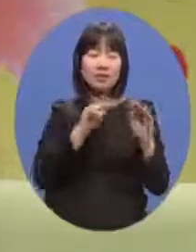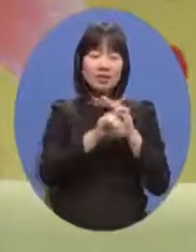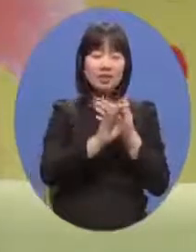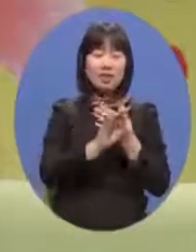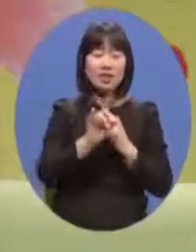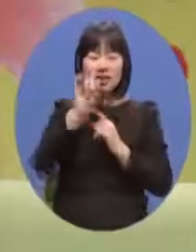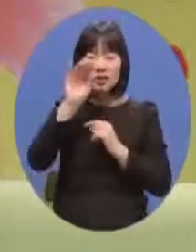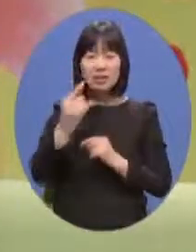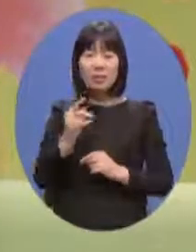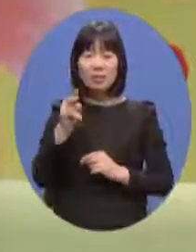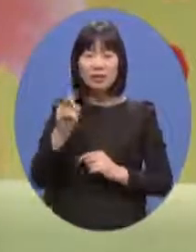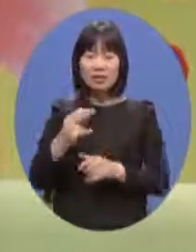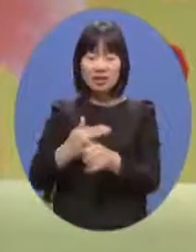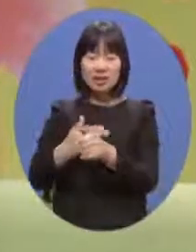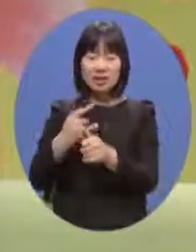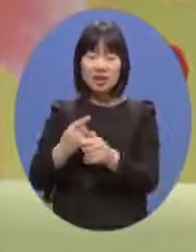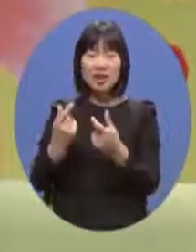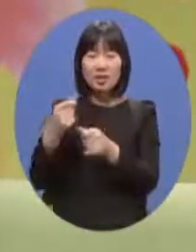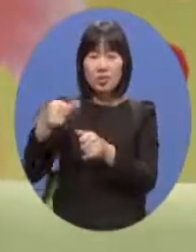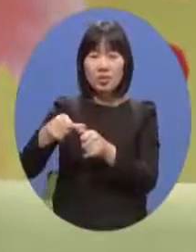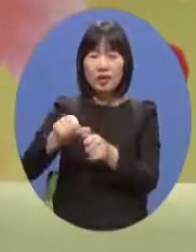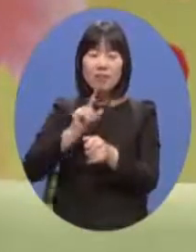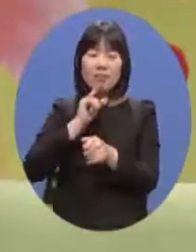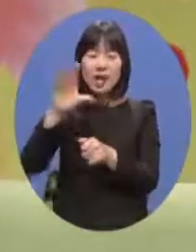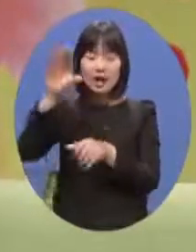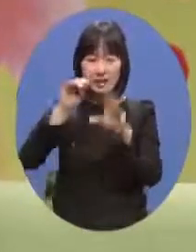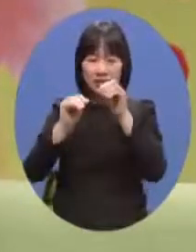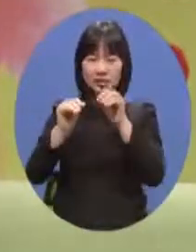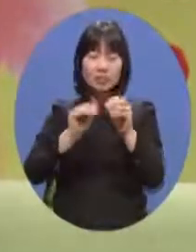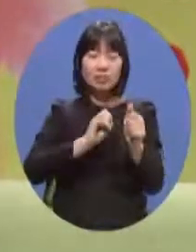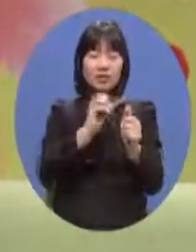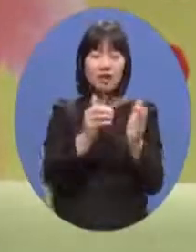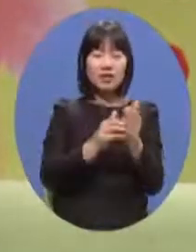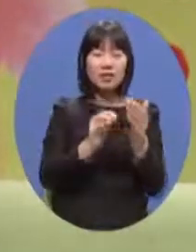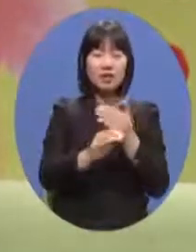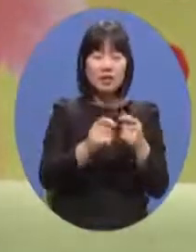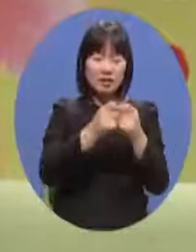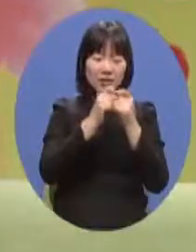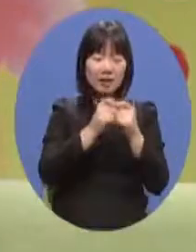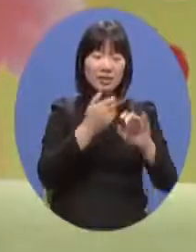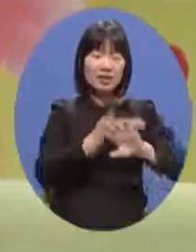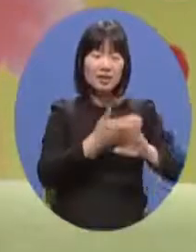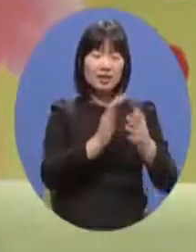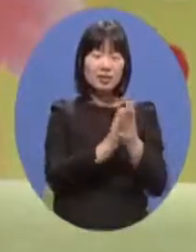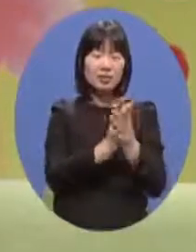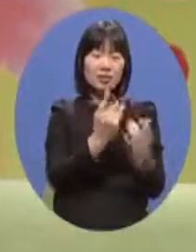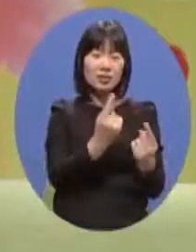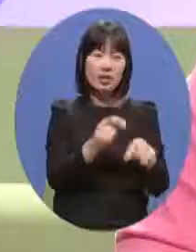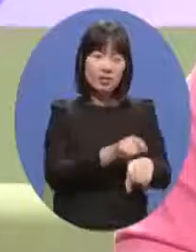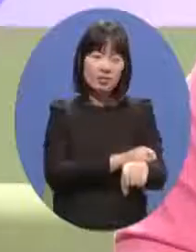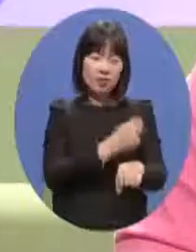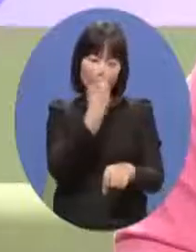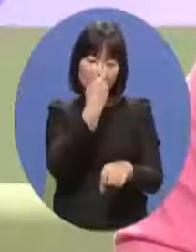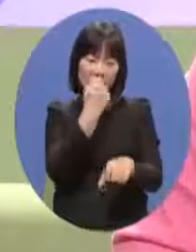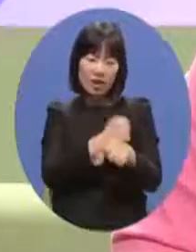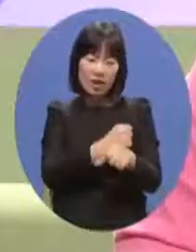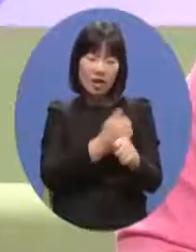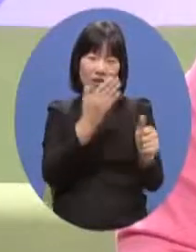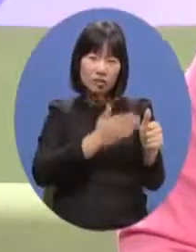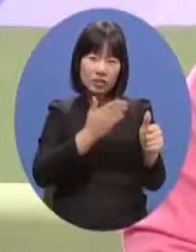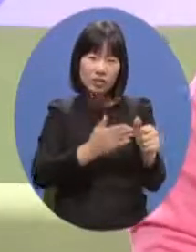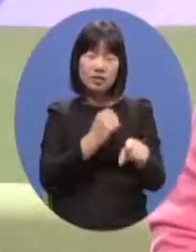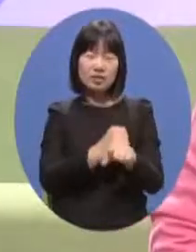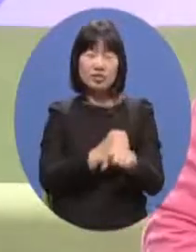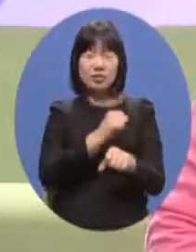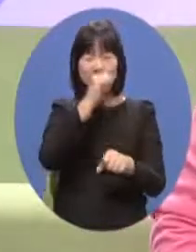이보영 선생님한테 이렇게 조언을 들었다고 얘기를 하시고 좀 면밀하게 다른 아이들보다 좀 특별히 관찰을 좀 부탁을 하시는 게